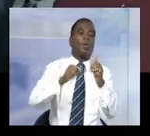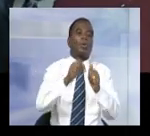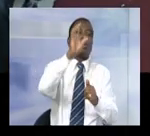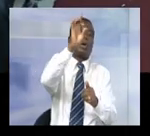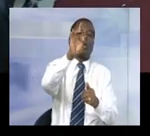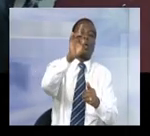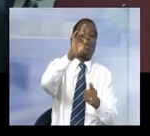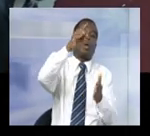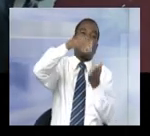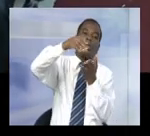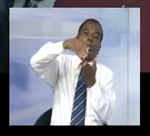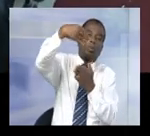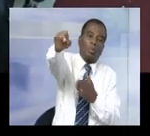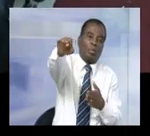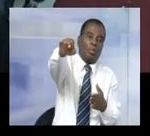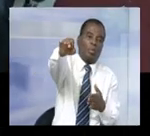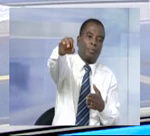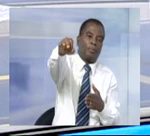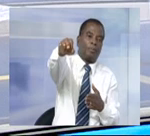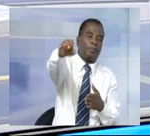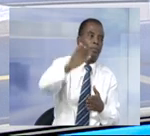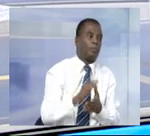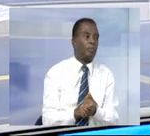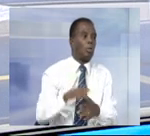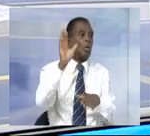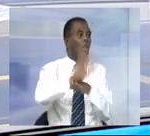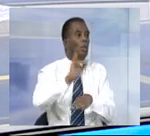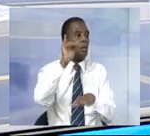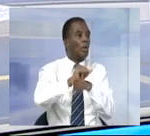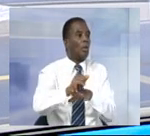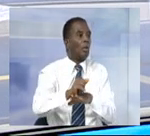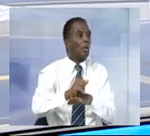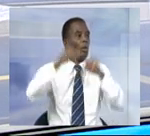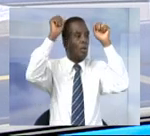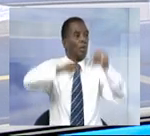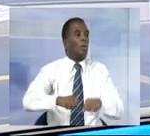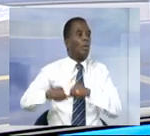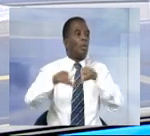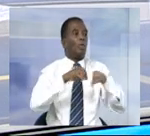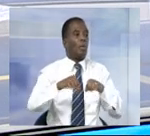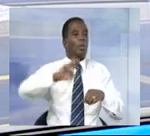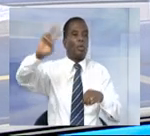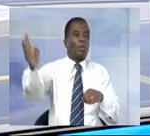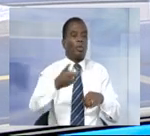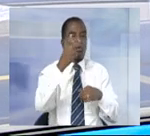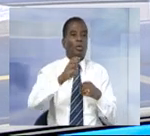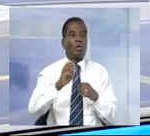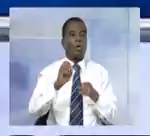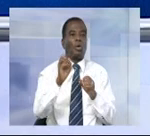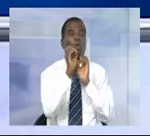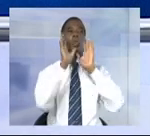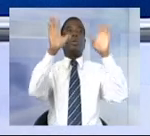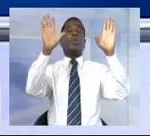8 milliards de francs CFA. La Côte d'Ivoire a la capacité d'opérer un deuxième miracle